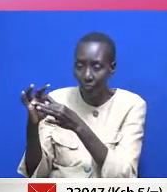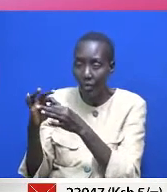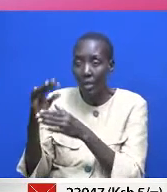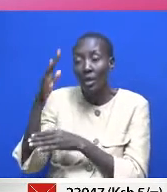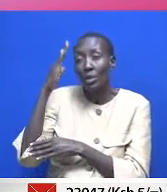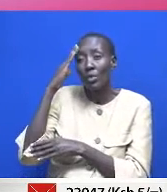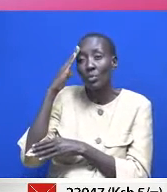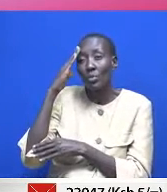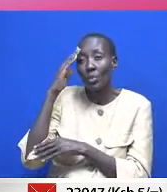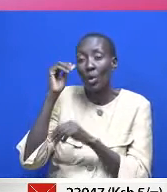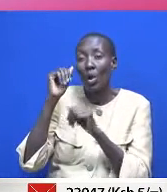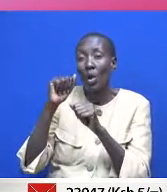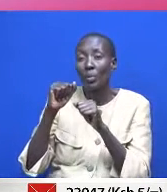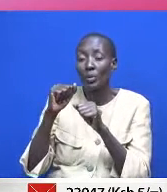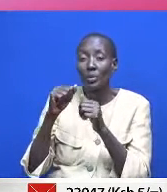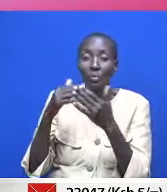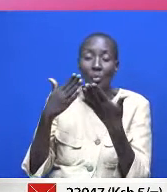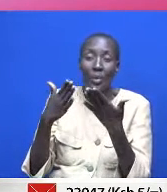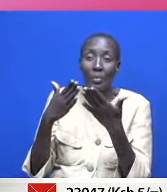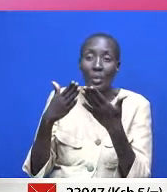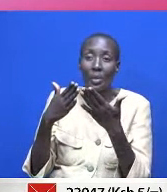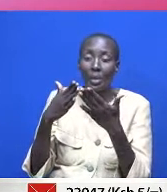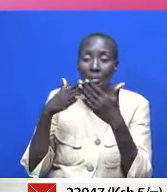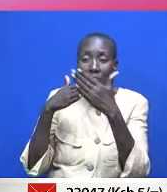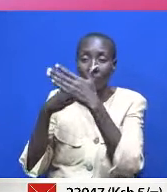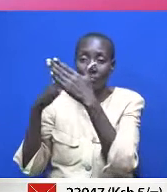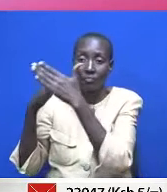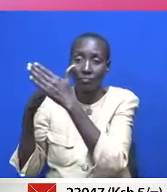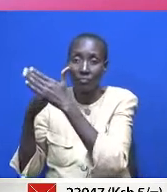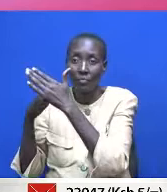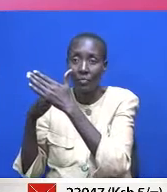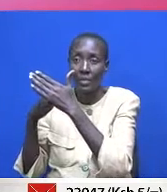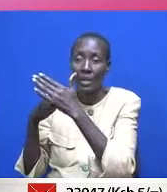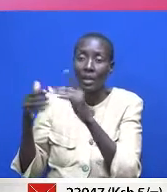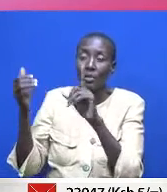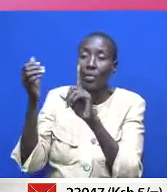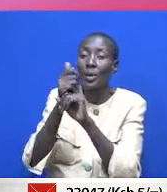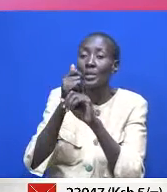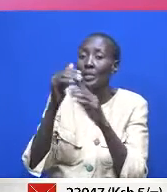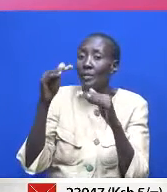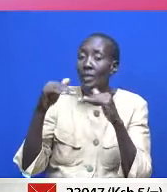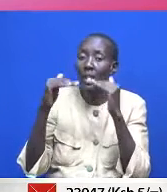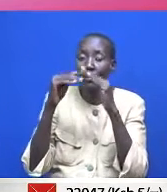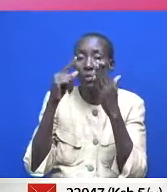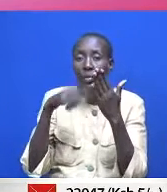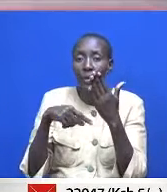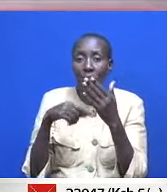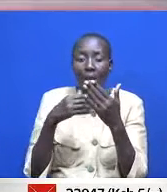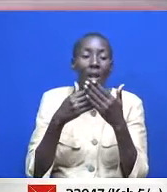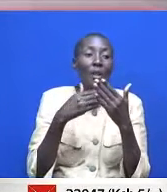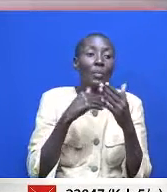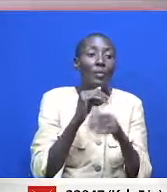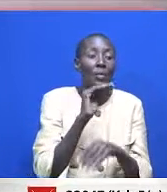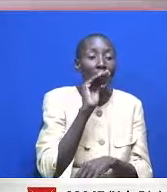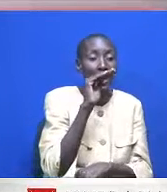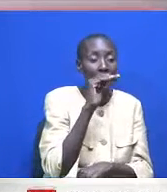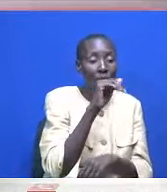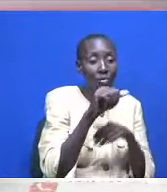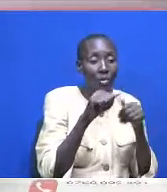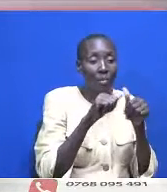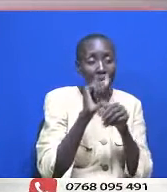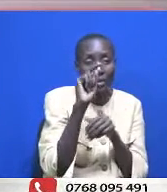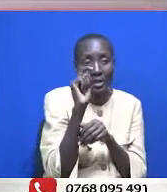ambayo inazuia sisi kufika hiyo lengo. Hapo awali nimekuuliza swali la kuhusiana na jinsi ambavyo